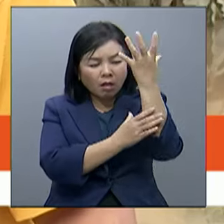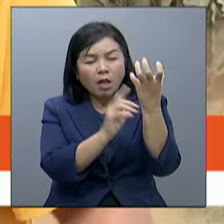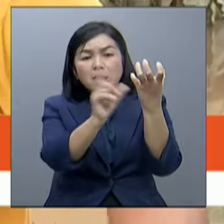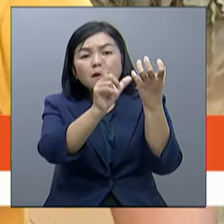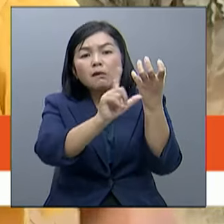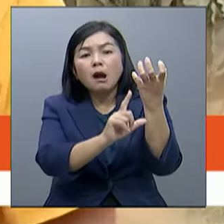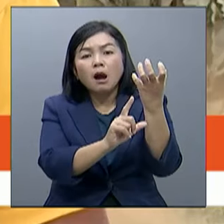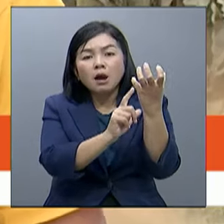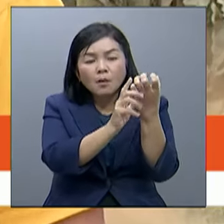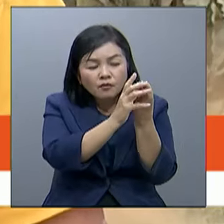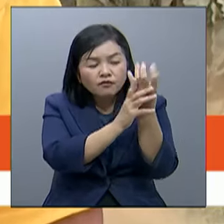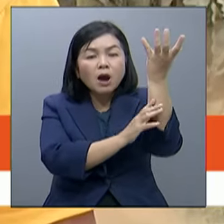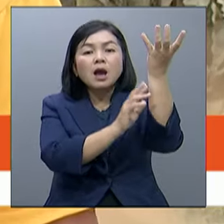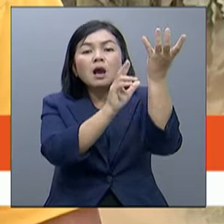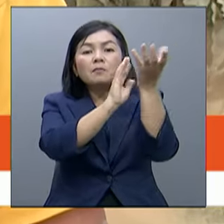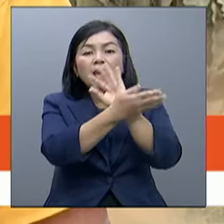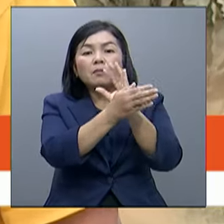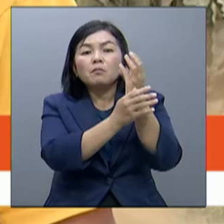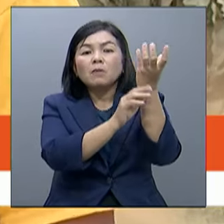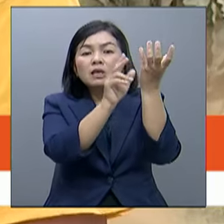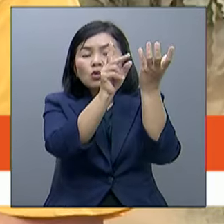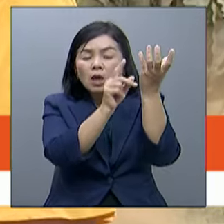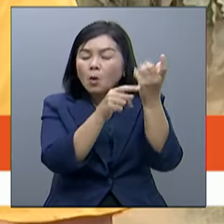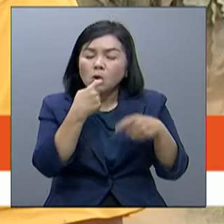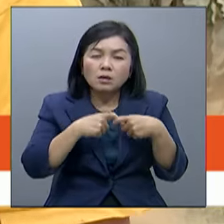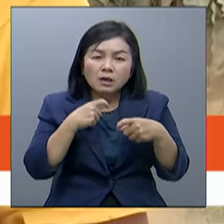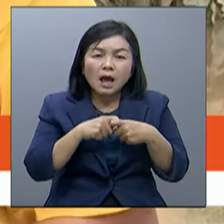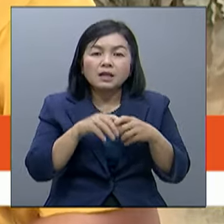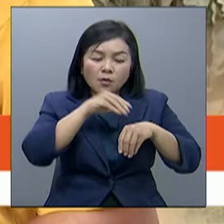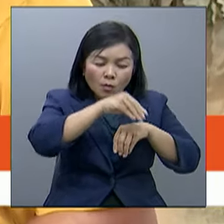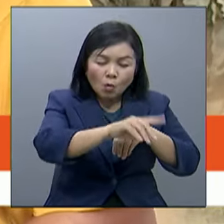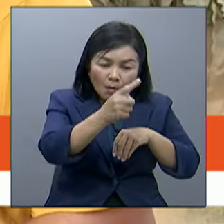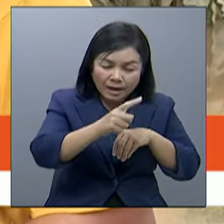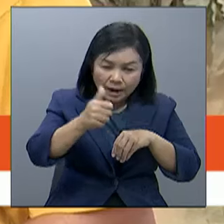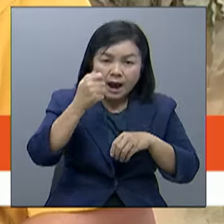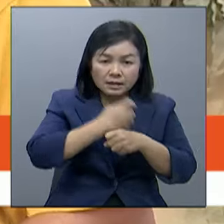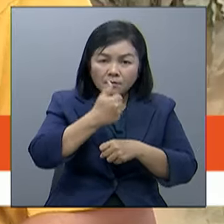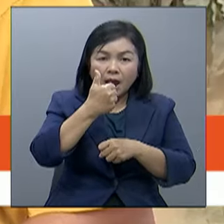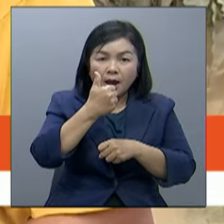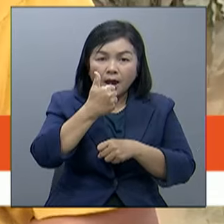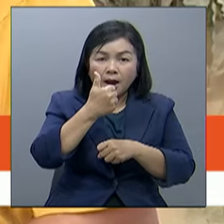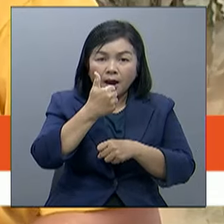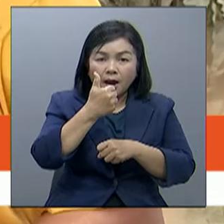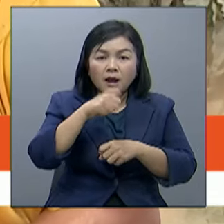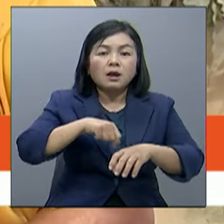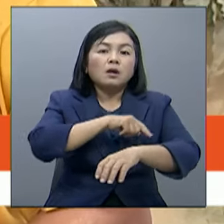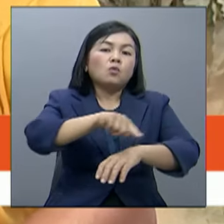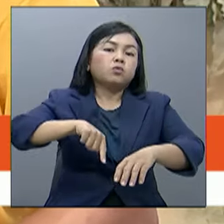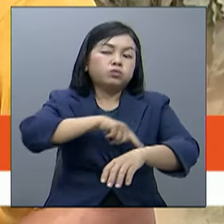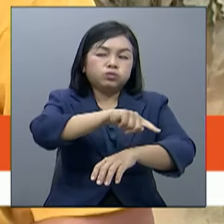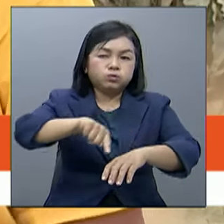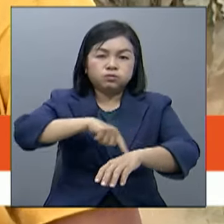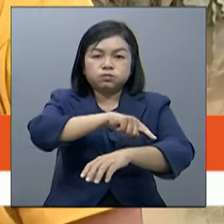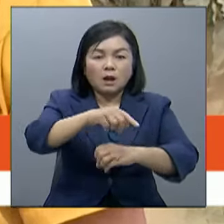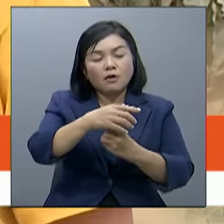กว่าที่มันจะปรับขึ้นมาใหม่เนาะแต่ถ้าเราปลูกใหม่ได้มยได้แต่มันก็จะเสียเวลาเนาะ